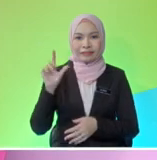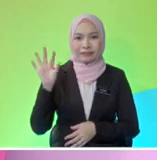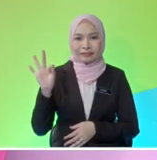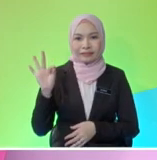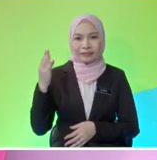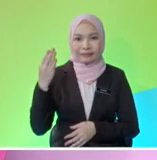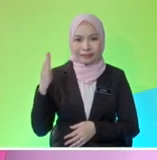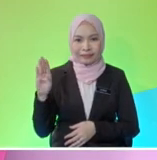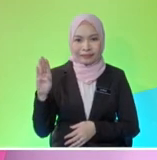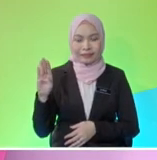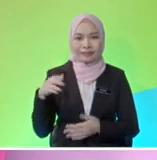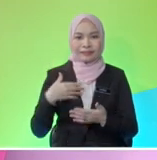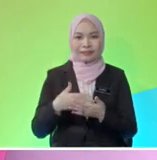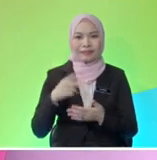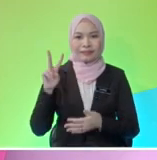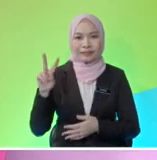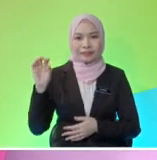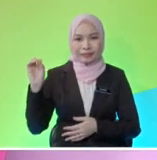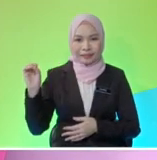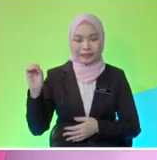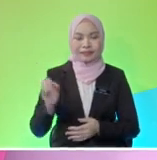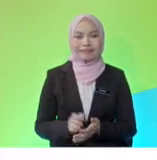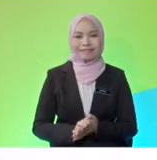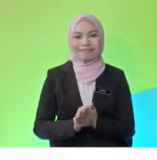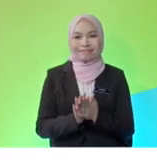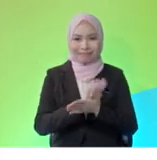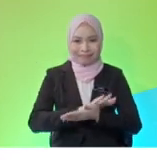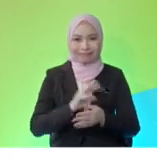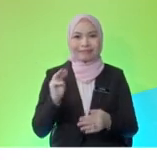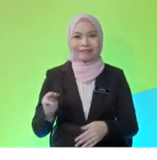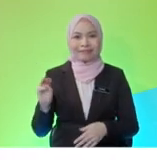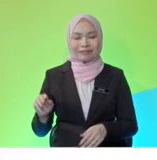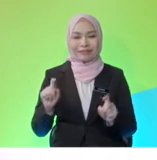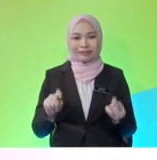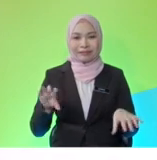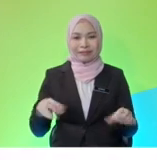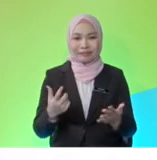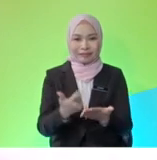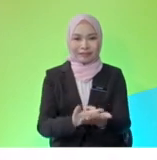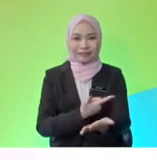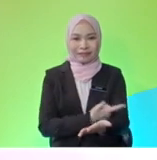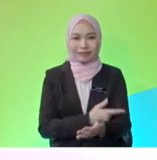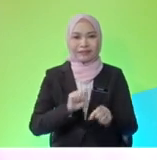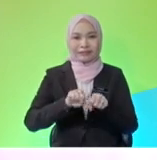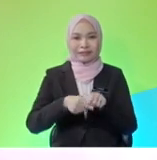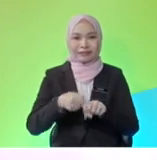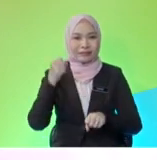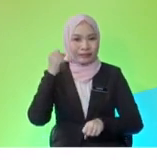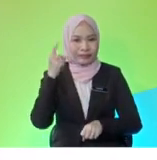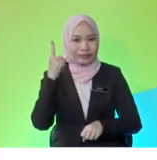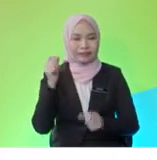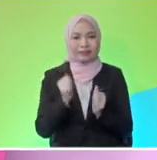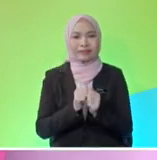jangan lupa buat latihan di rumah banyak-banyak, okey, supaya kita dapat faham macam mana nak tulis perkataan 1 sampai 20. Mungkin ada rumusan daripada